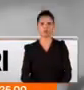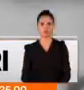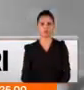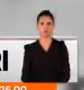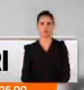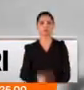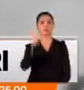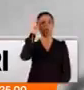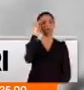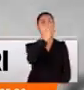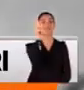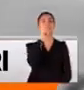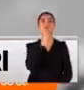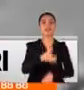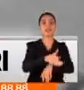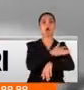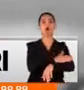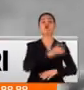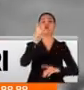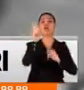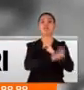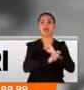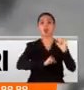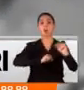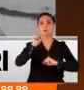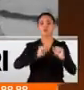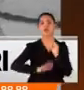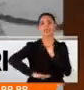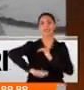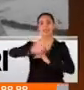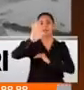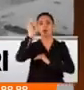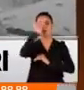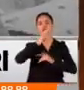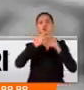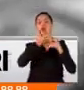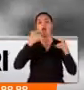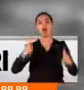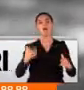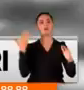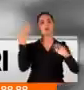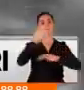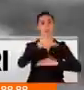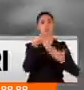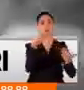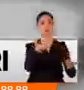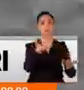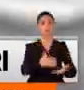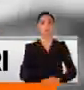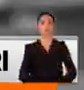end. Amerika 20 yıl önce terörle mücadele ve demokrasi ihracı iddiasıyla girdi Afganistan'a.